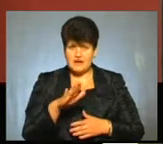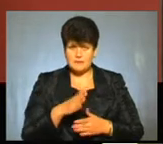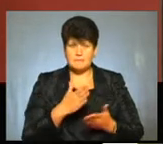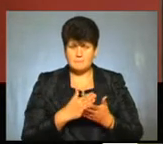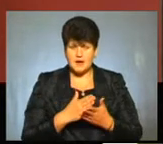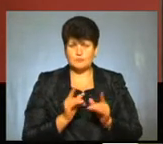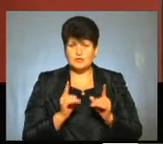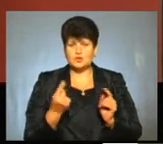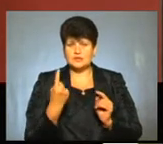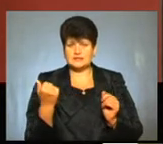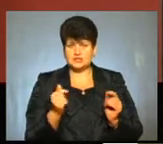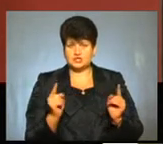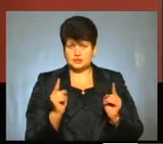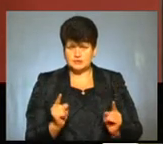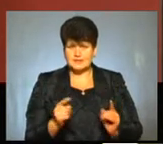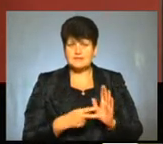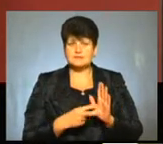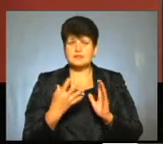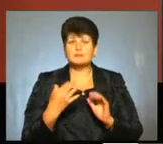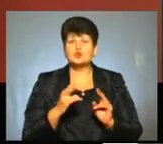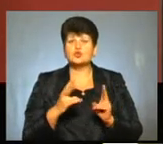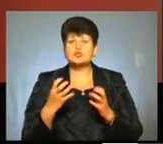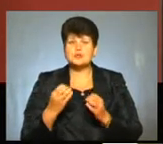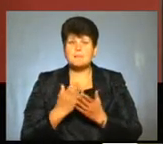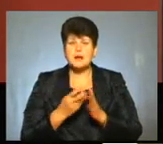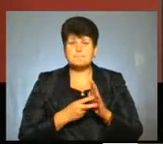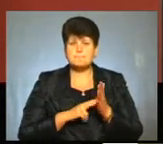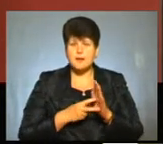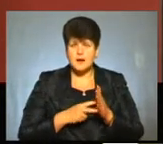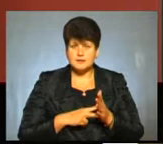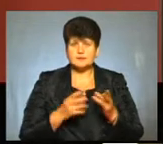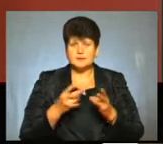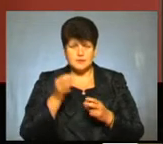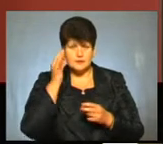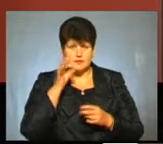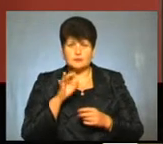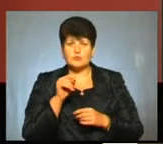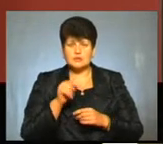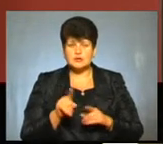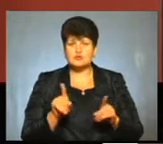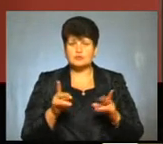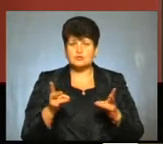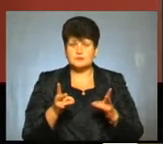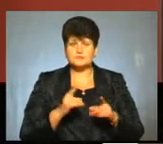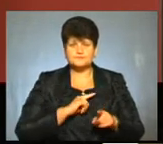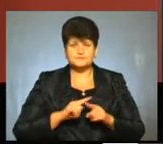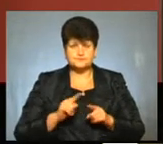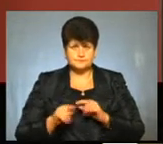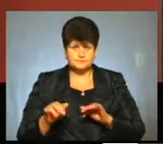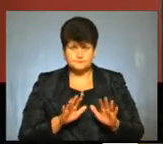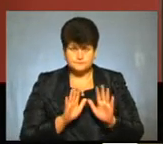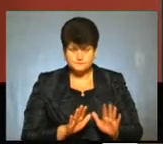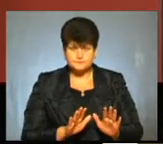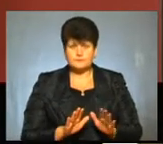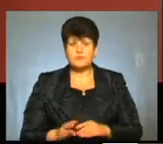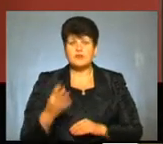ми дійсно всього лише тиждень, 7 днів, тому хто ще має такі плани, я так думаю, варто їм нагадати про те, що потрібно зрухатися трохи,